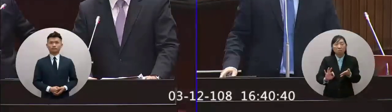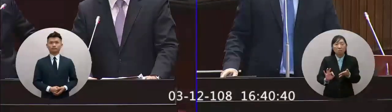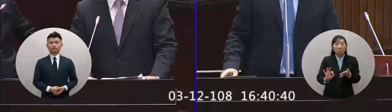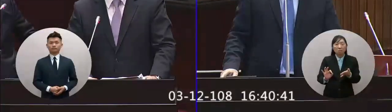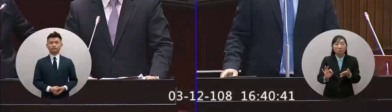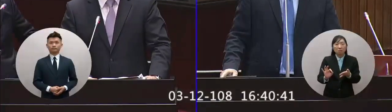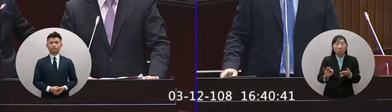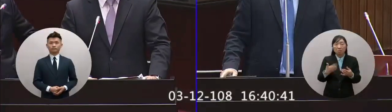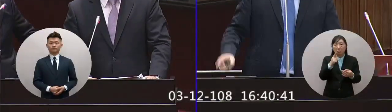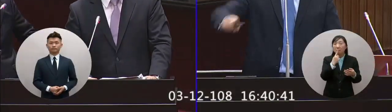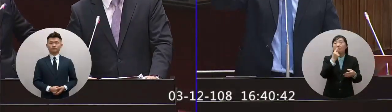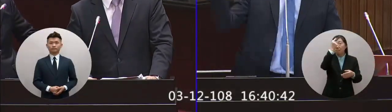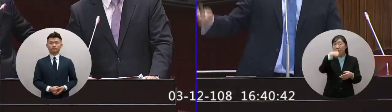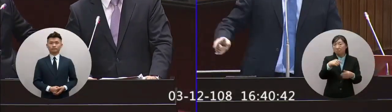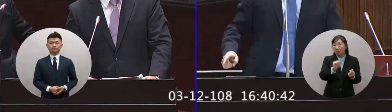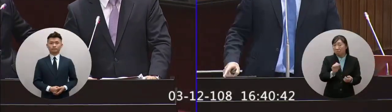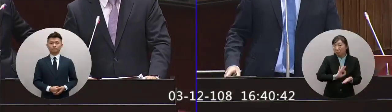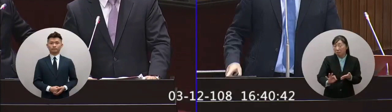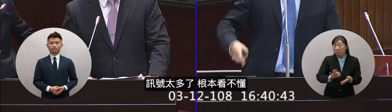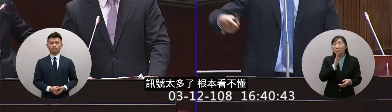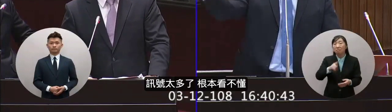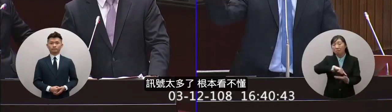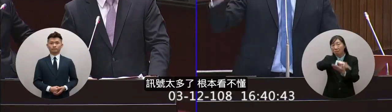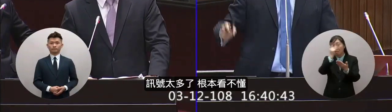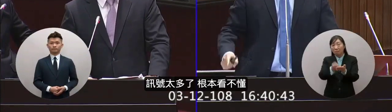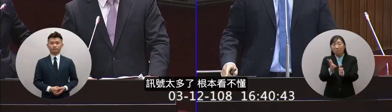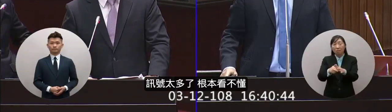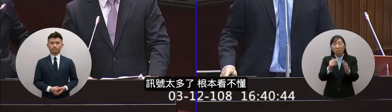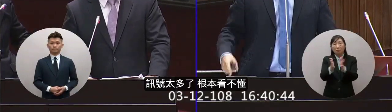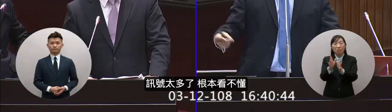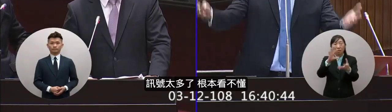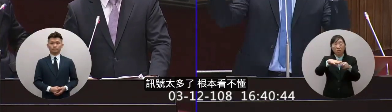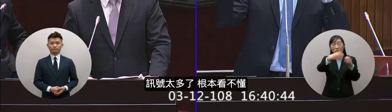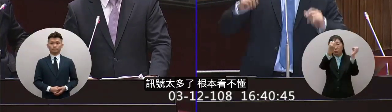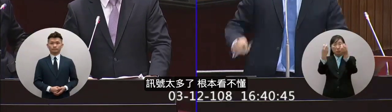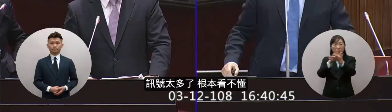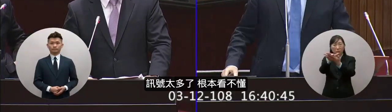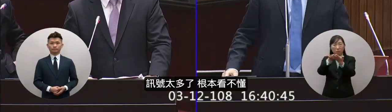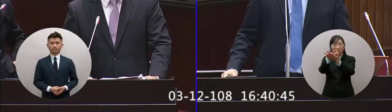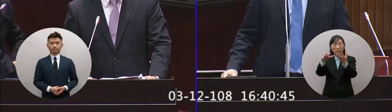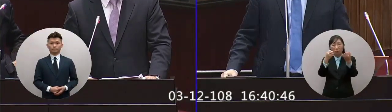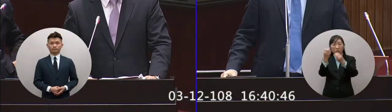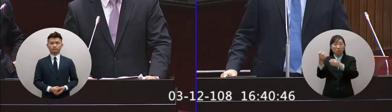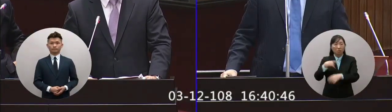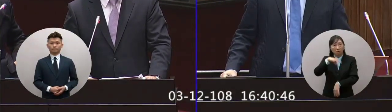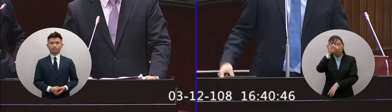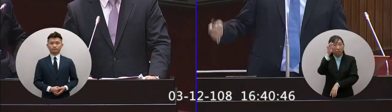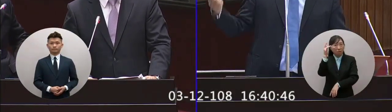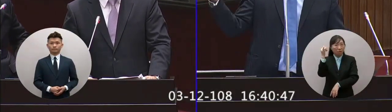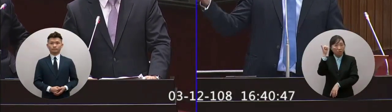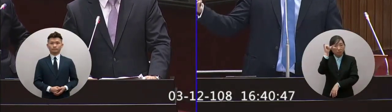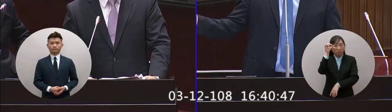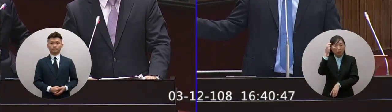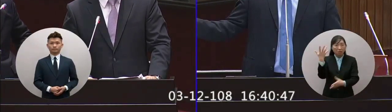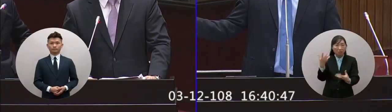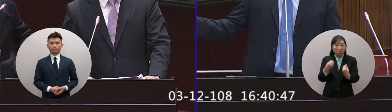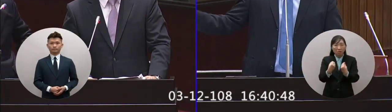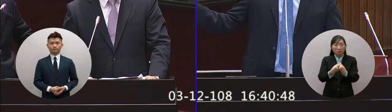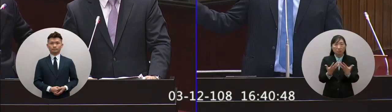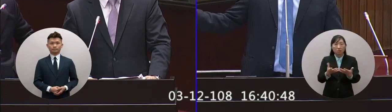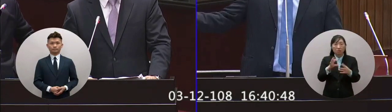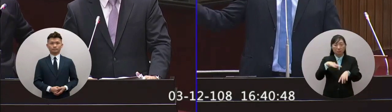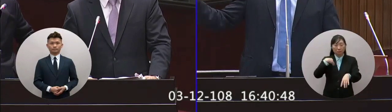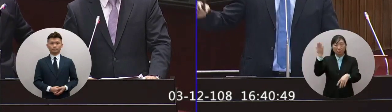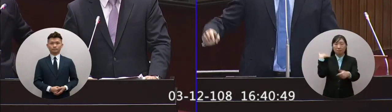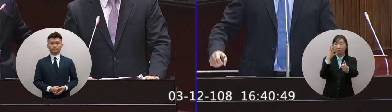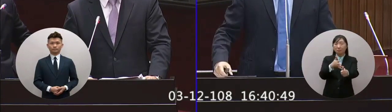有普悠玛不能用哦，是整个都不能用，讯号太多了，根本看不懂。那我就要问啊，